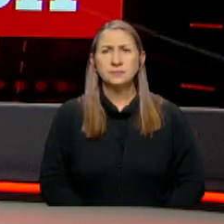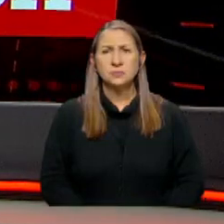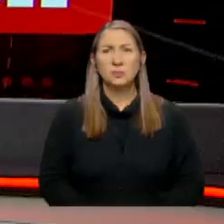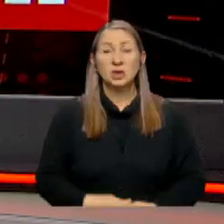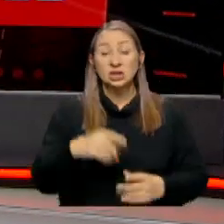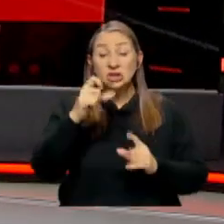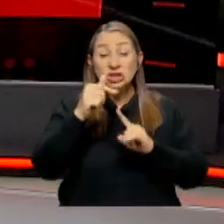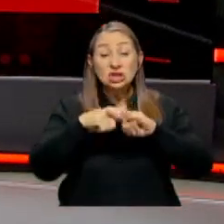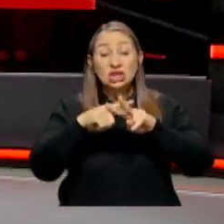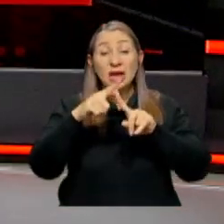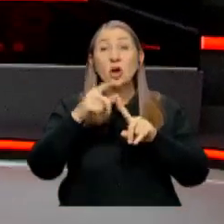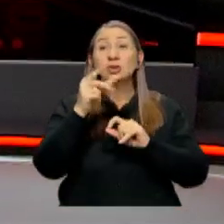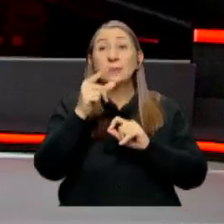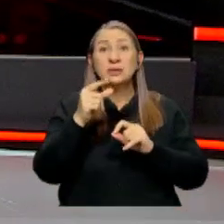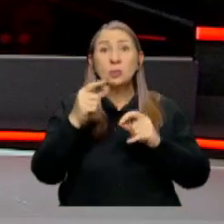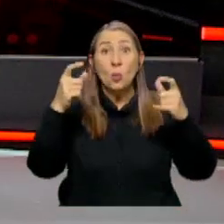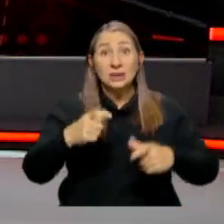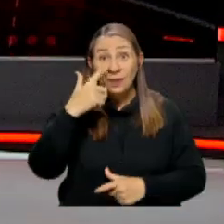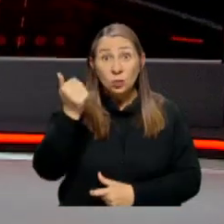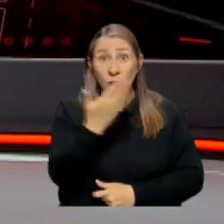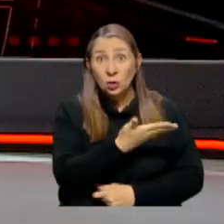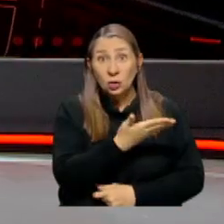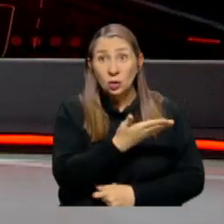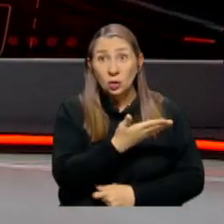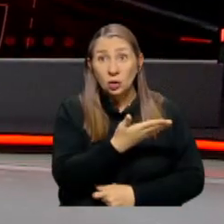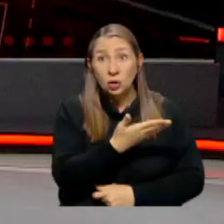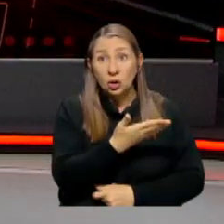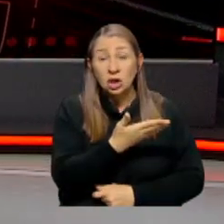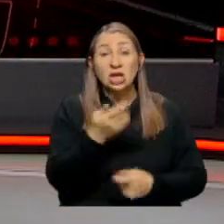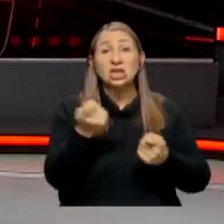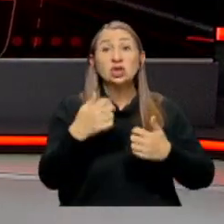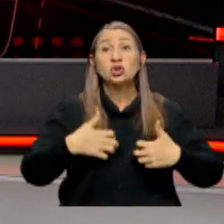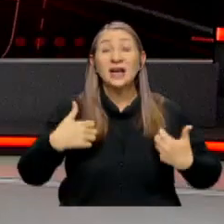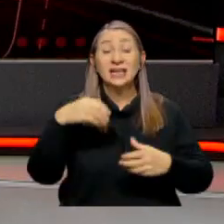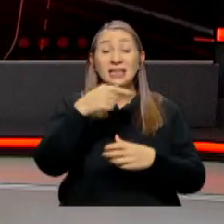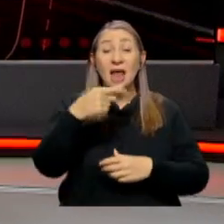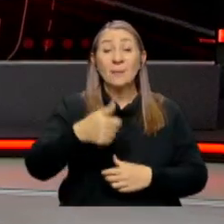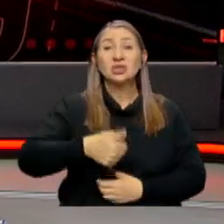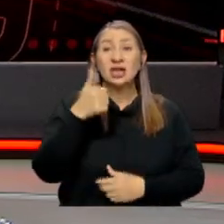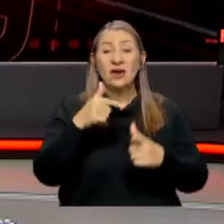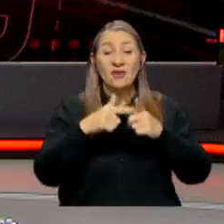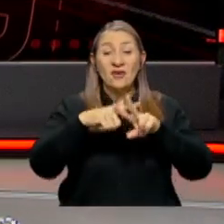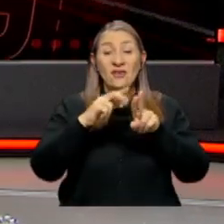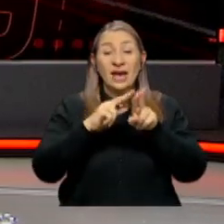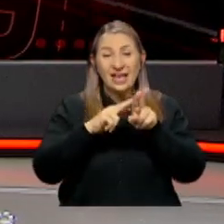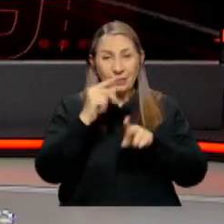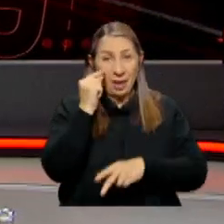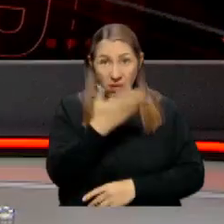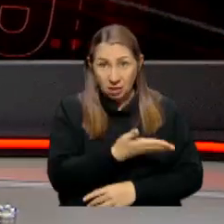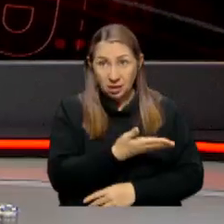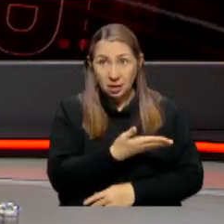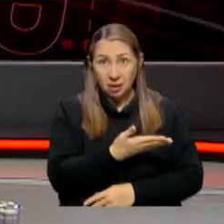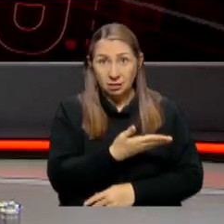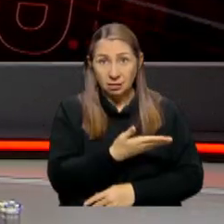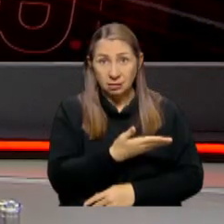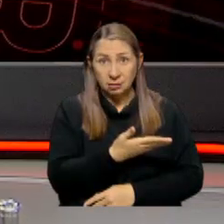Cihat Özdemir müessese müdürü iç güvenlik daire başkanı Faik Ahmet sarıalioğlu